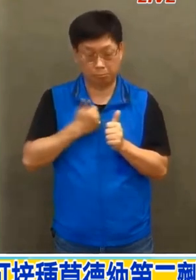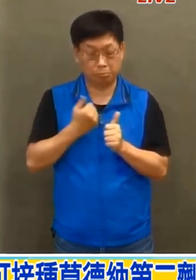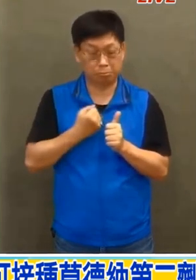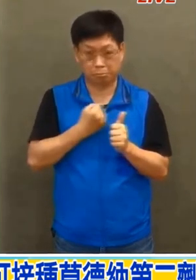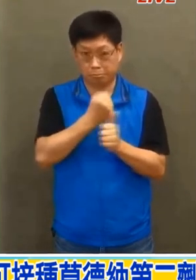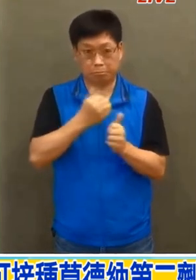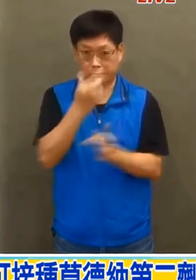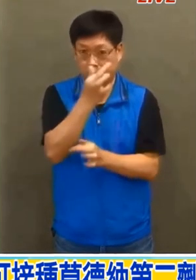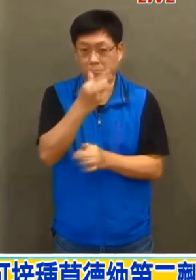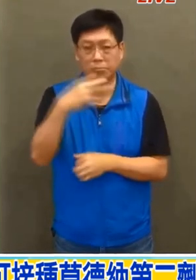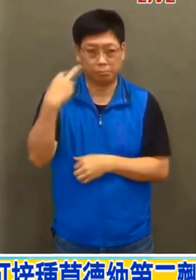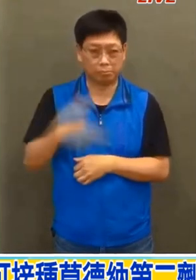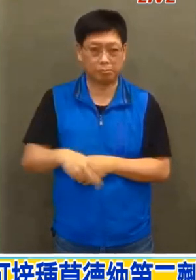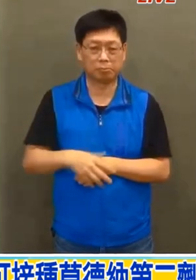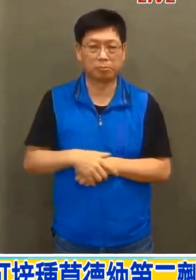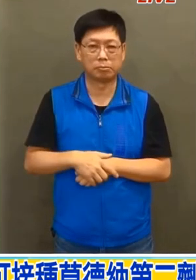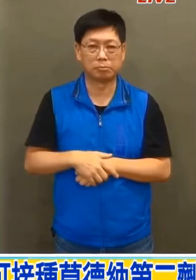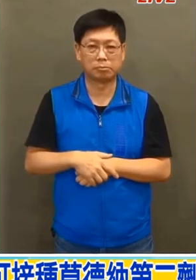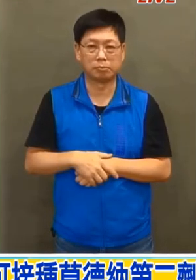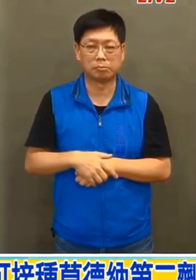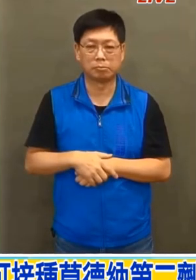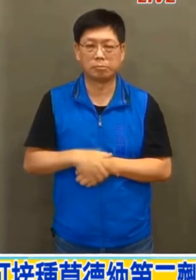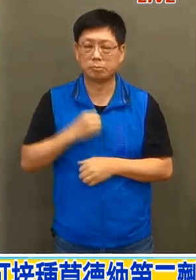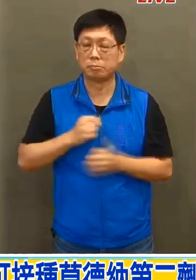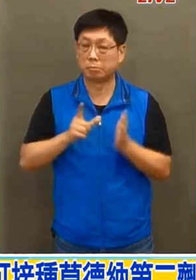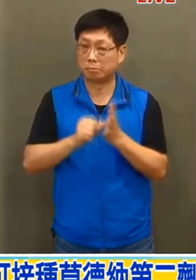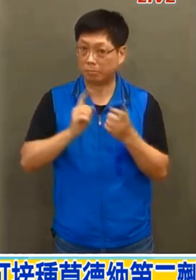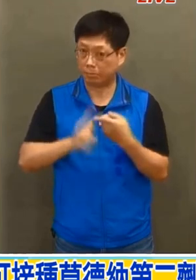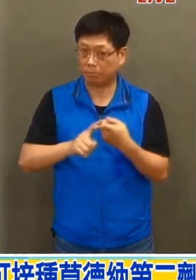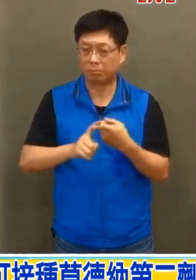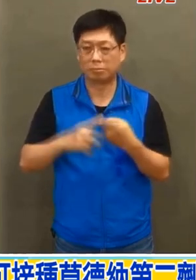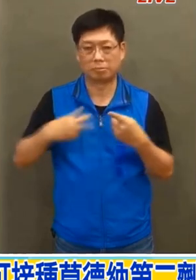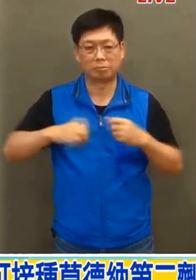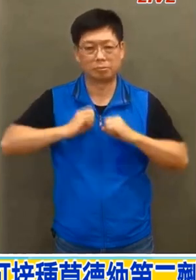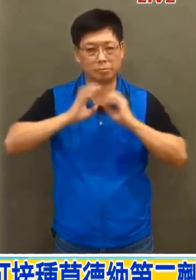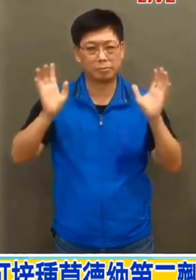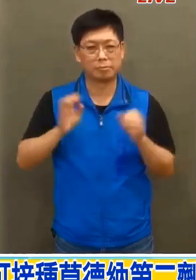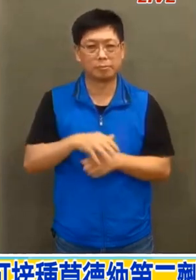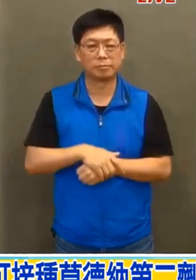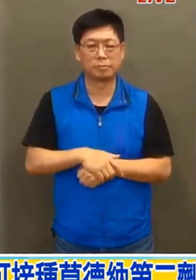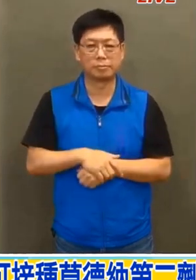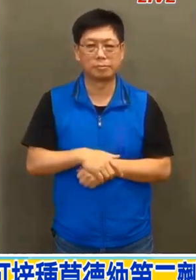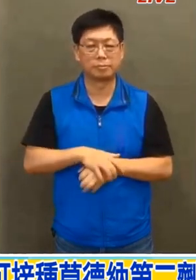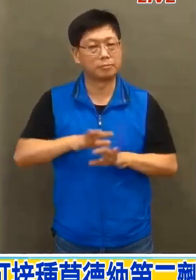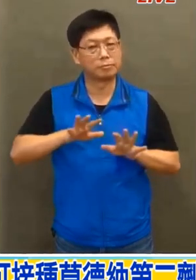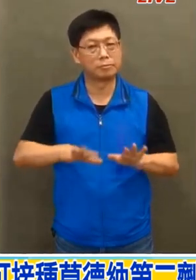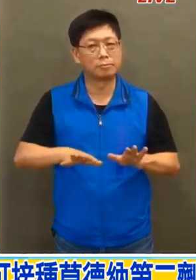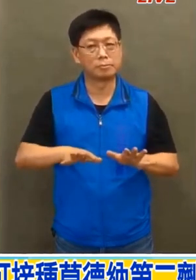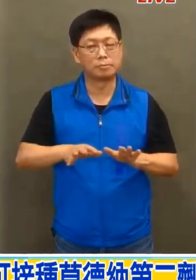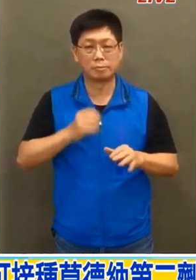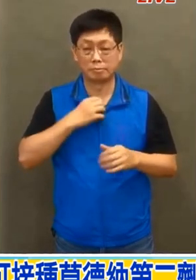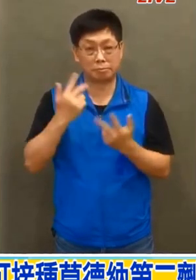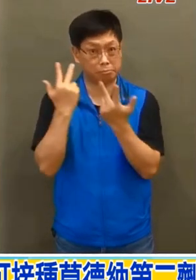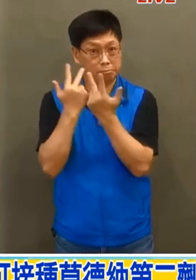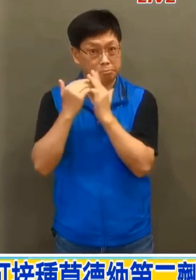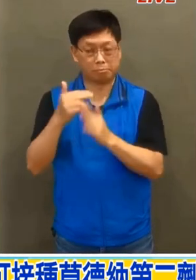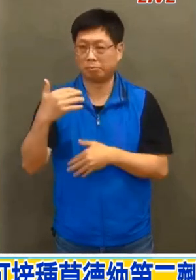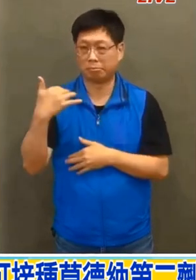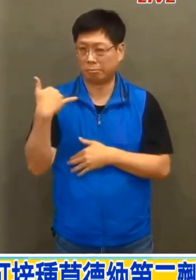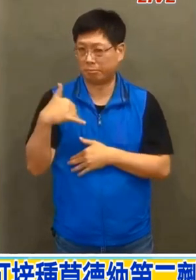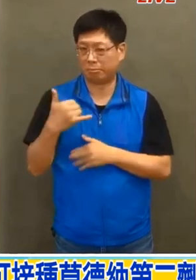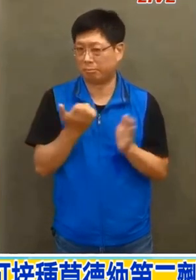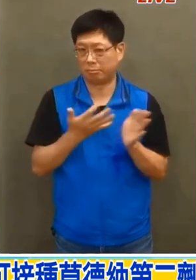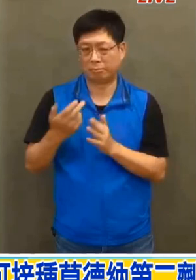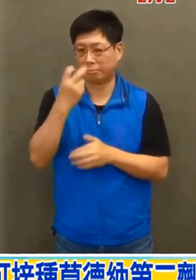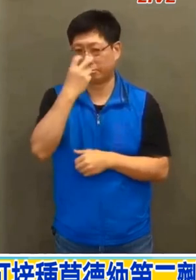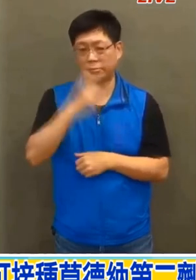定，才会在适当的时机来做宣布。那目前新北市还未做好检